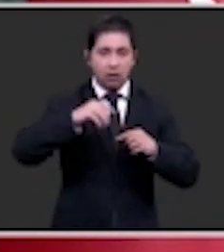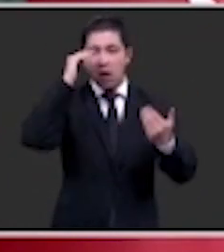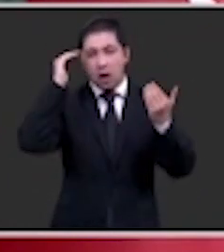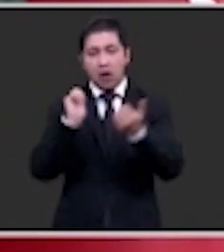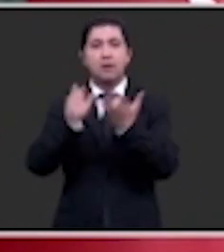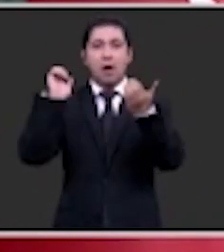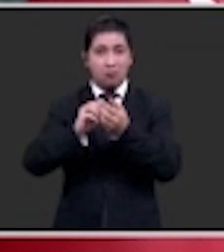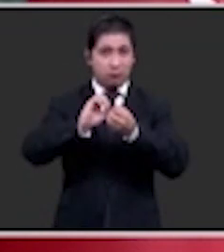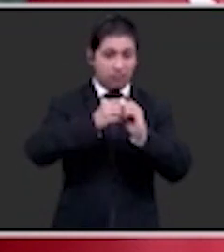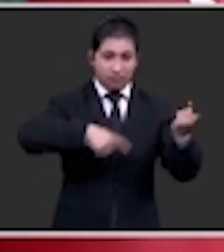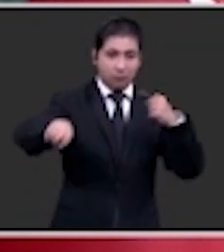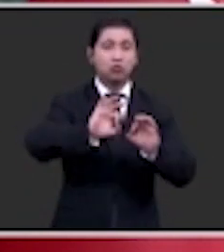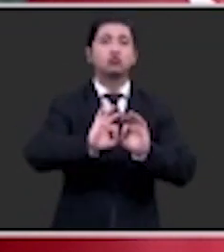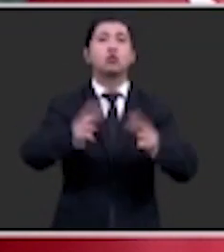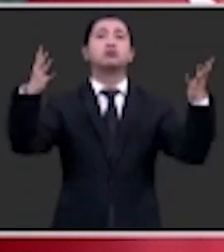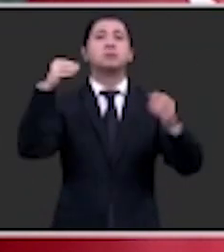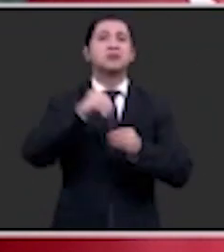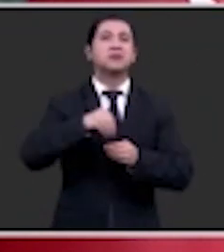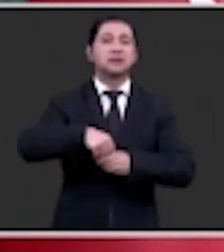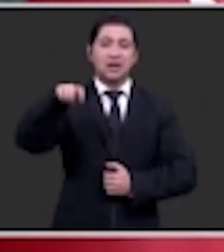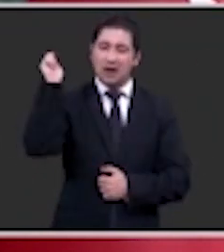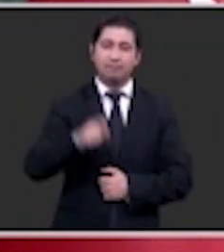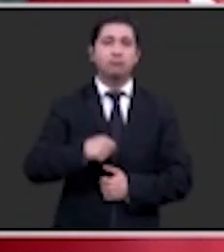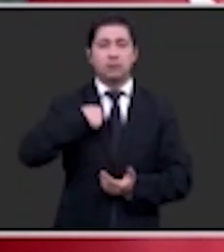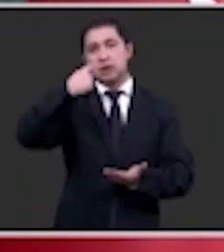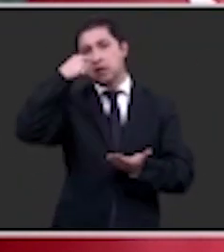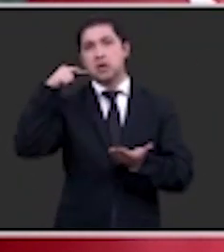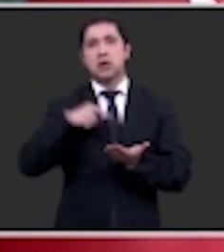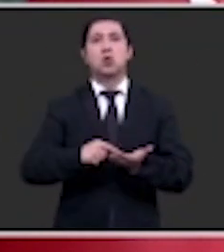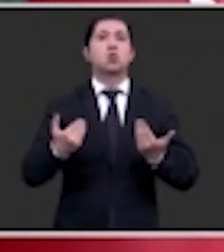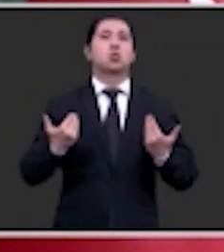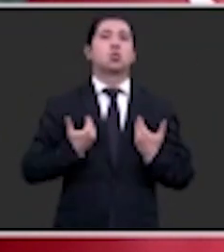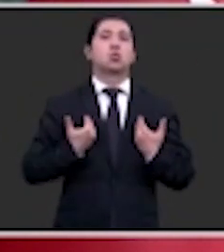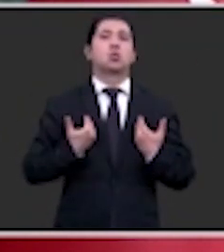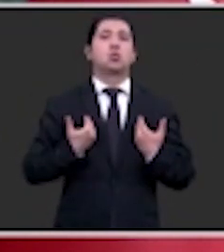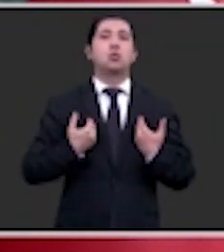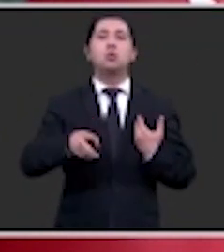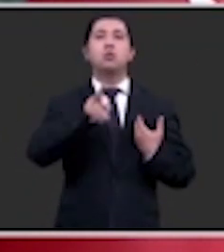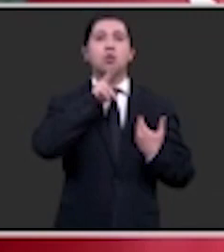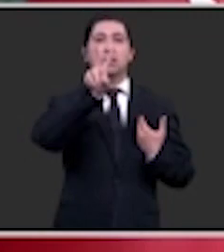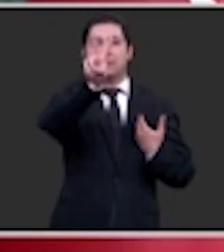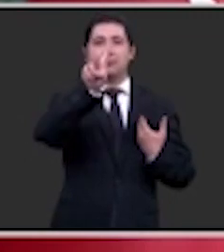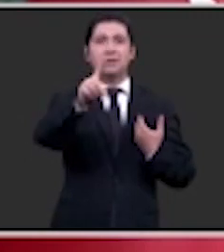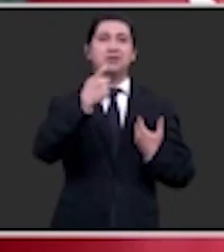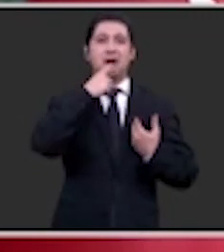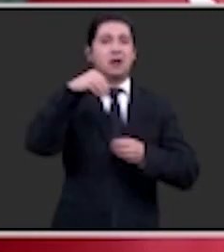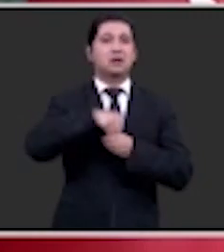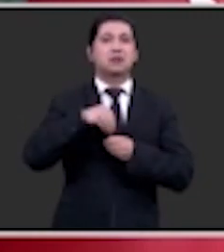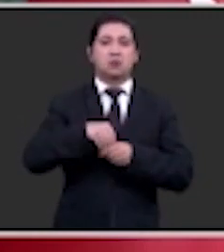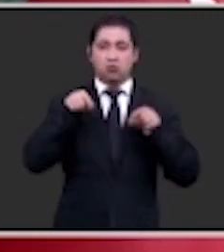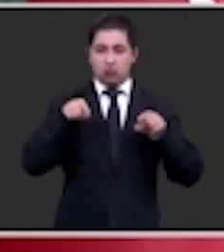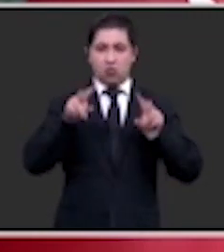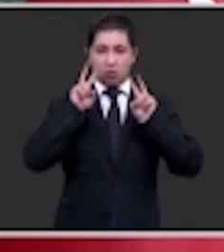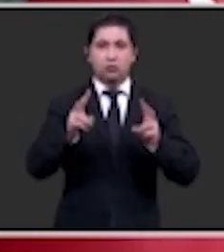anlaşmazlıkların çözüme kavuşturulacağına inanıyoruz son 21 yılda bunu